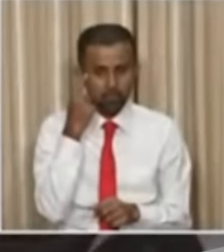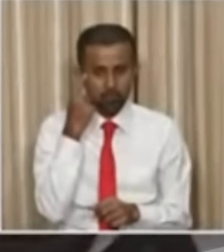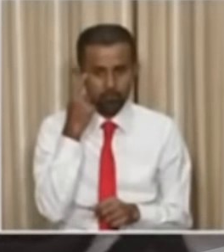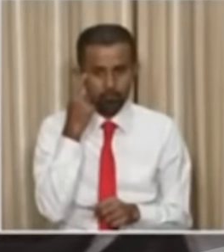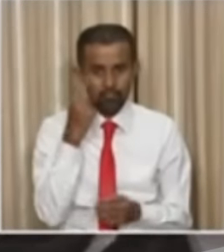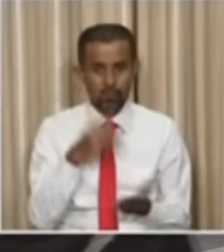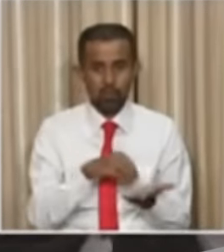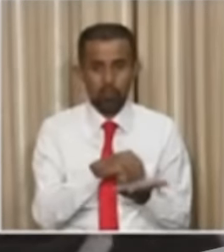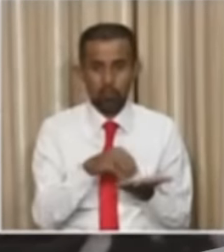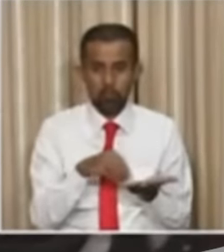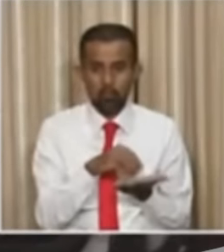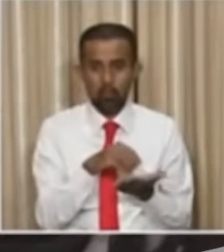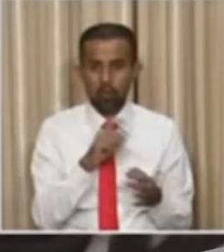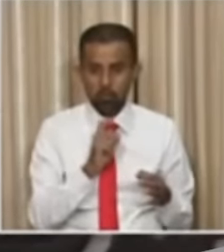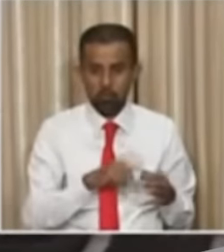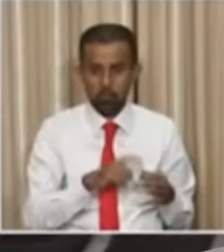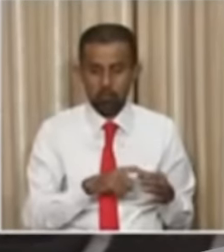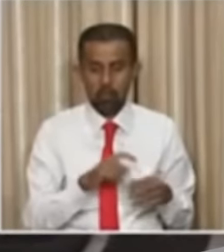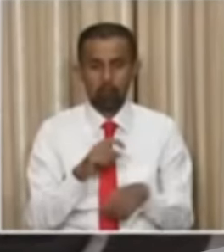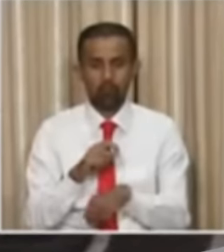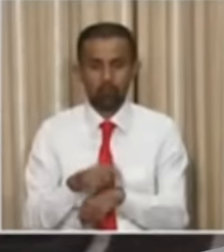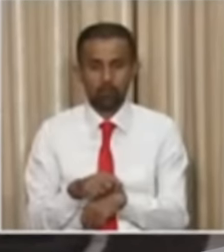පොර ප්‍රශ්නේ ඇති වෙච්ච වෙලාවේ